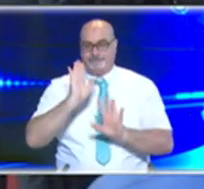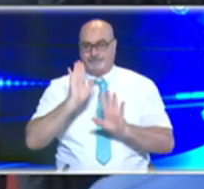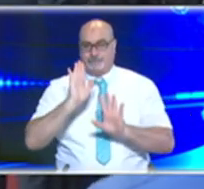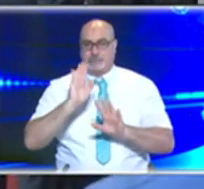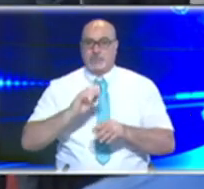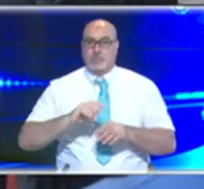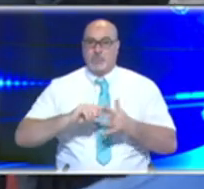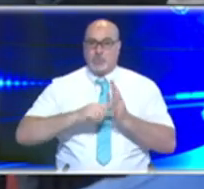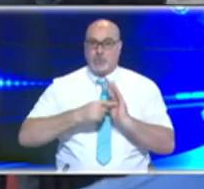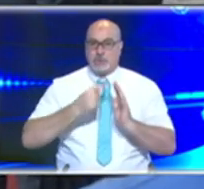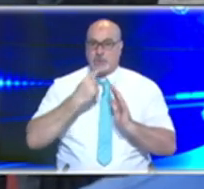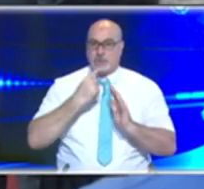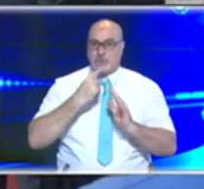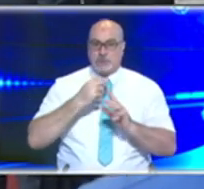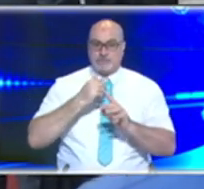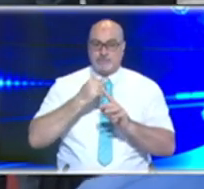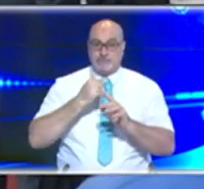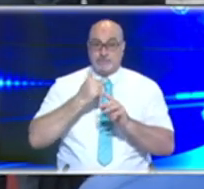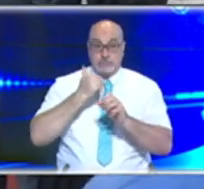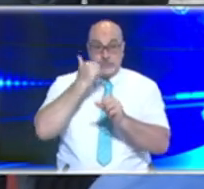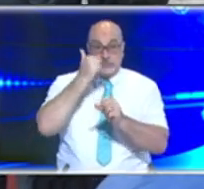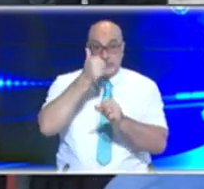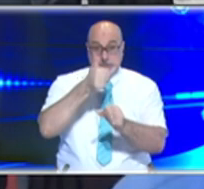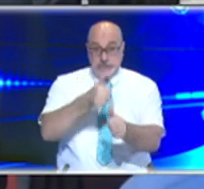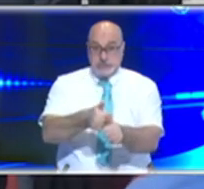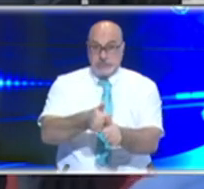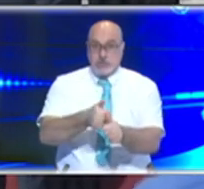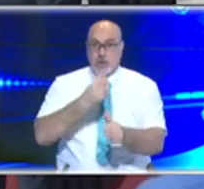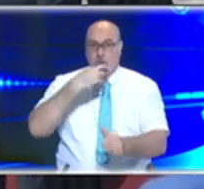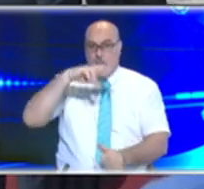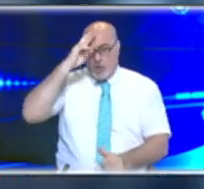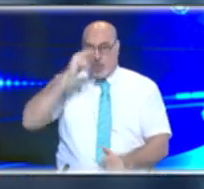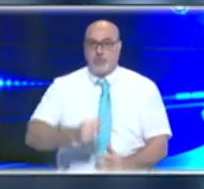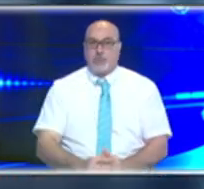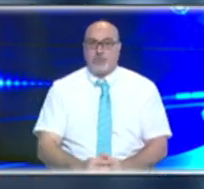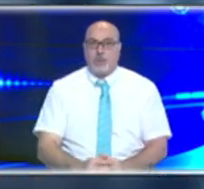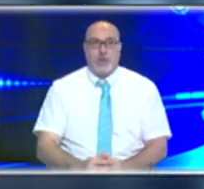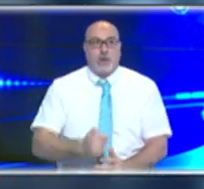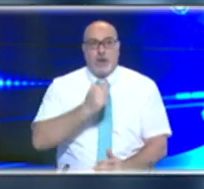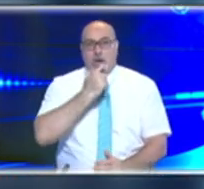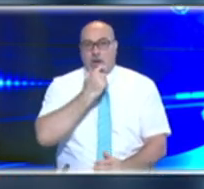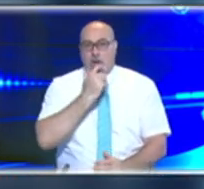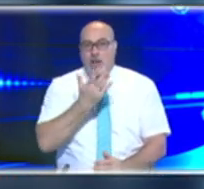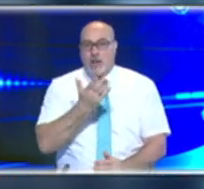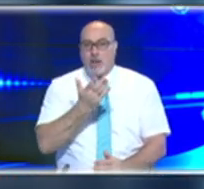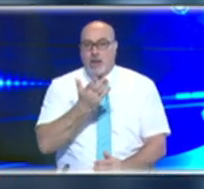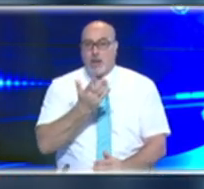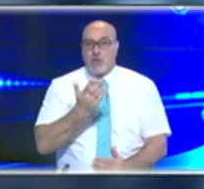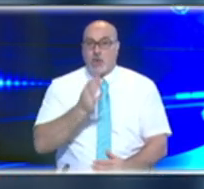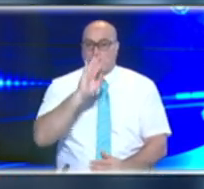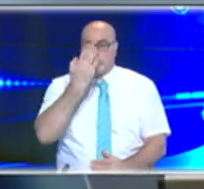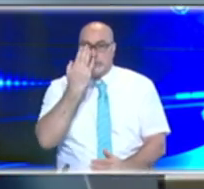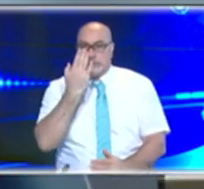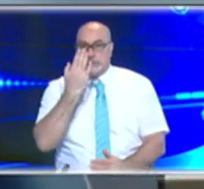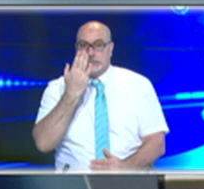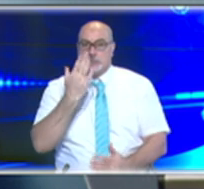مما قد يعرضها إلى إجراءات حازمة من جانب الاتحاد الأوروبي. الموقف البريطاني هذا أثر